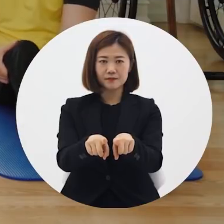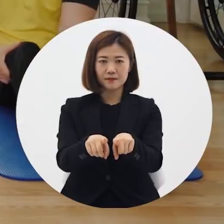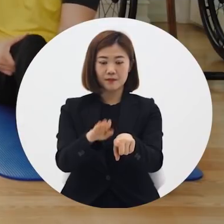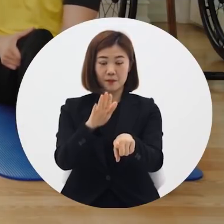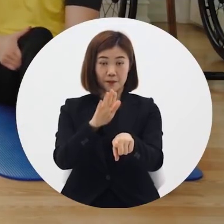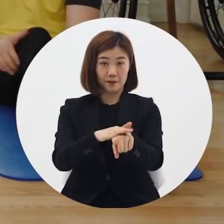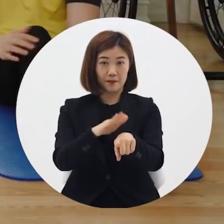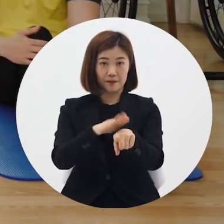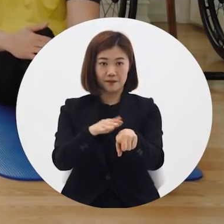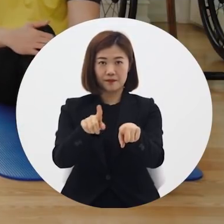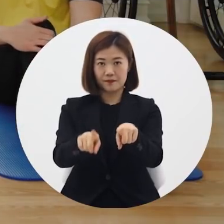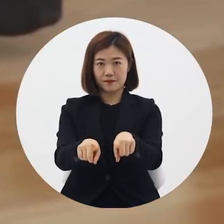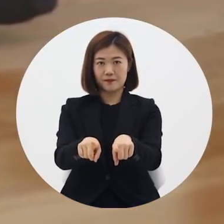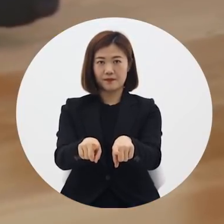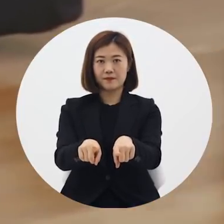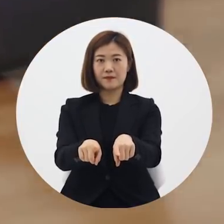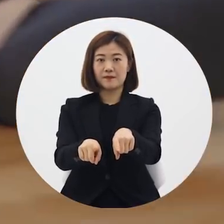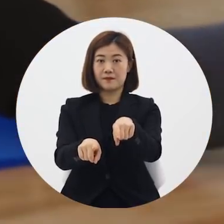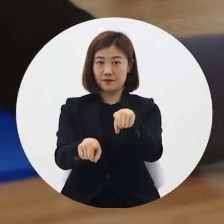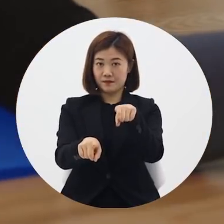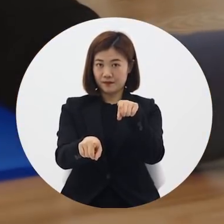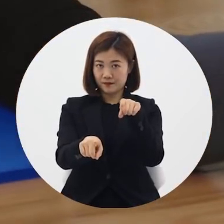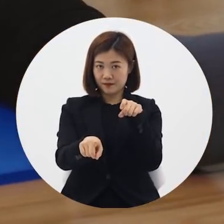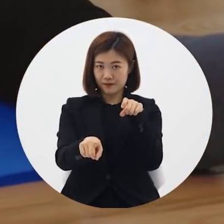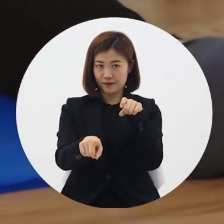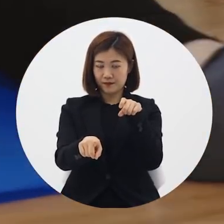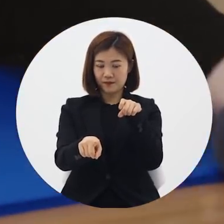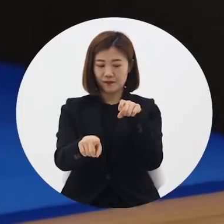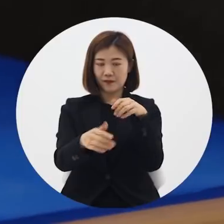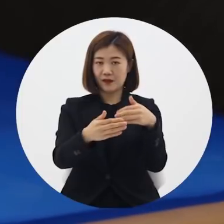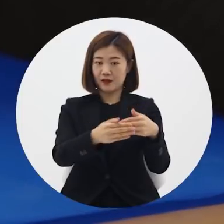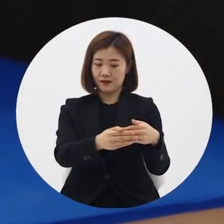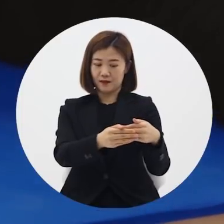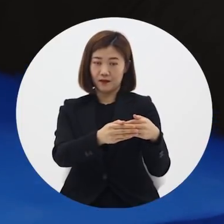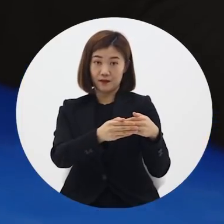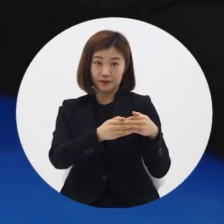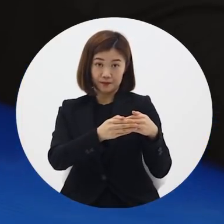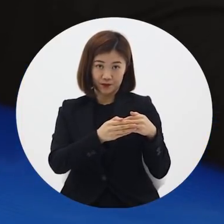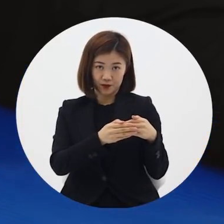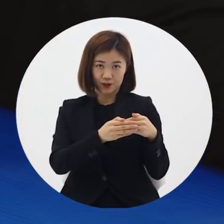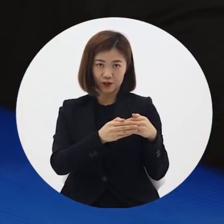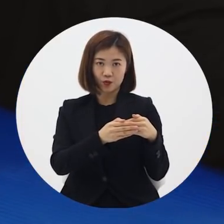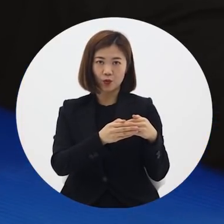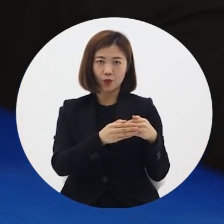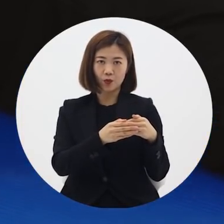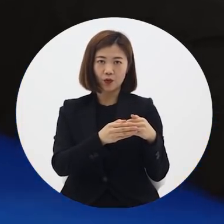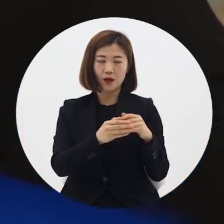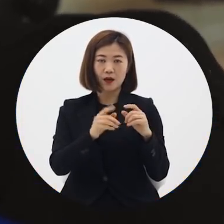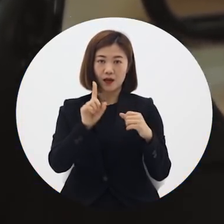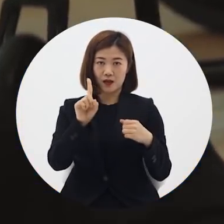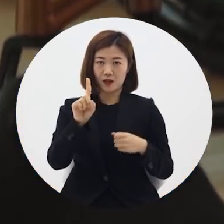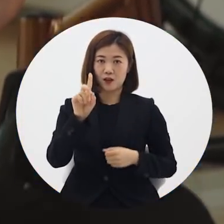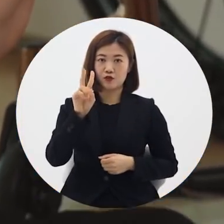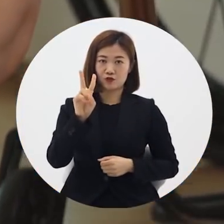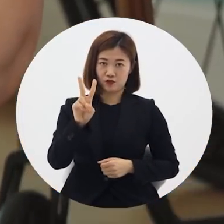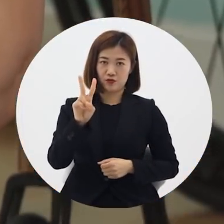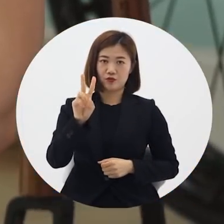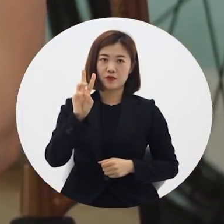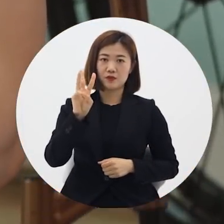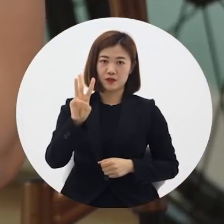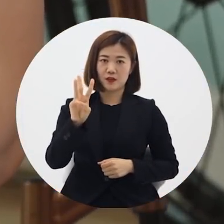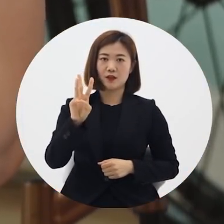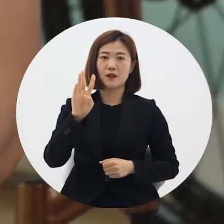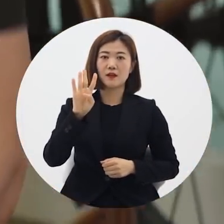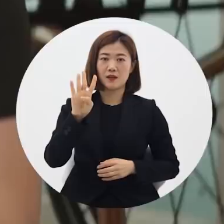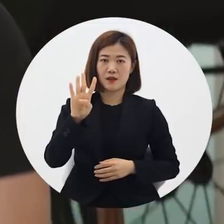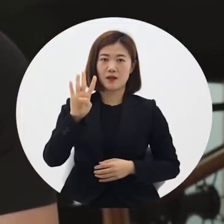반대쪽 다리로 해보겠습니다. 무릎을 가슴에 최대한 붙여주시고 하나, 둘,